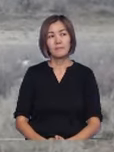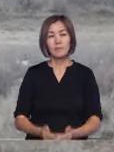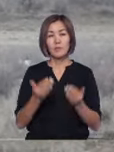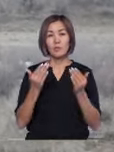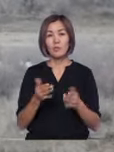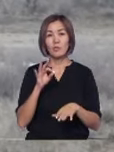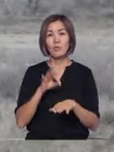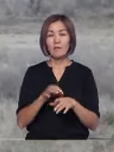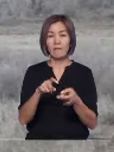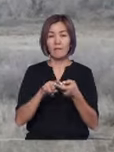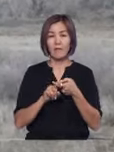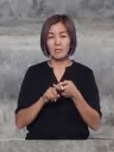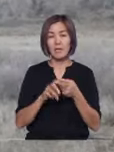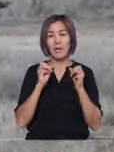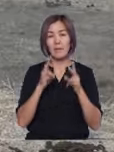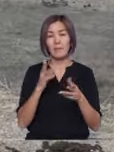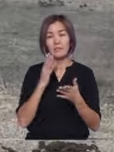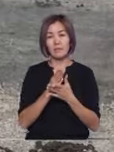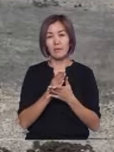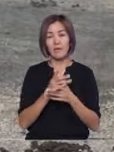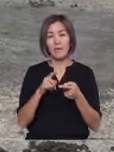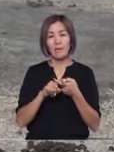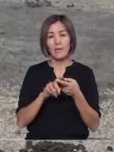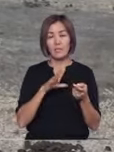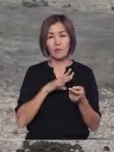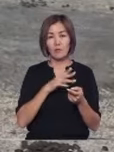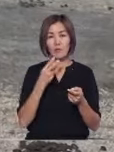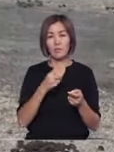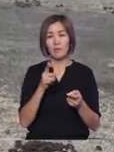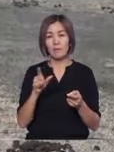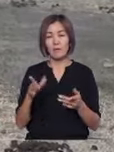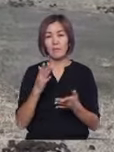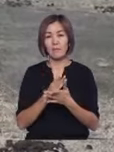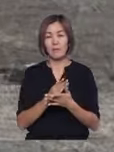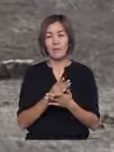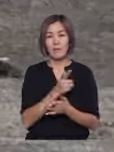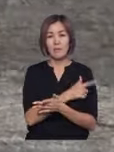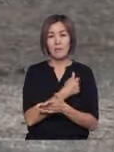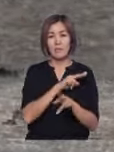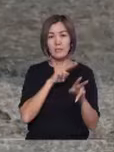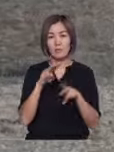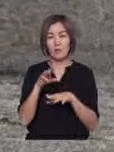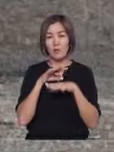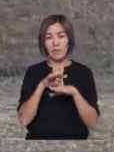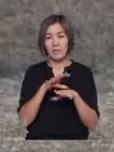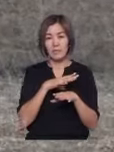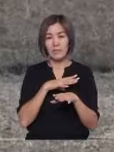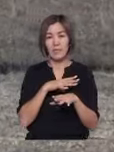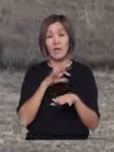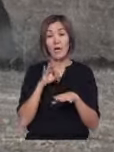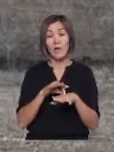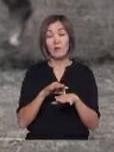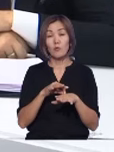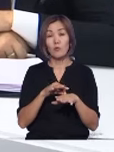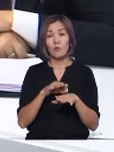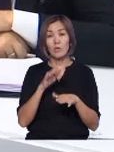Бүгінде инфекцияны жұқтыру қаупі бар байланыста болған 21 адам анықталып, медициналық бақылауға алыныпты. Ал індет анықталған